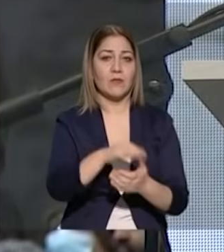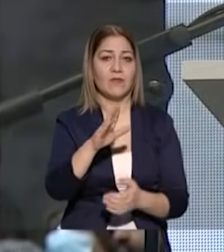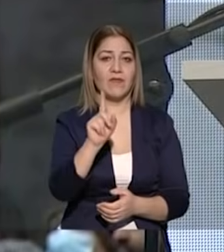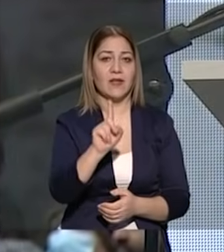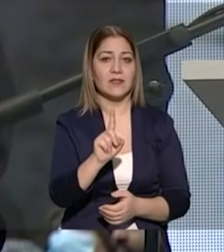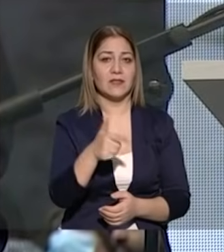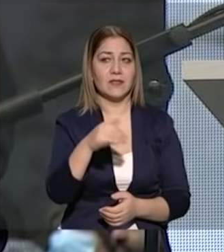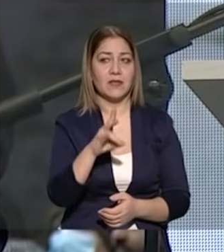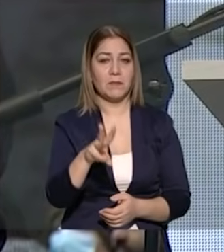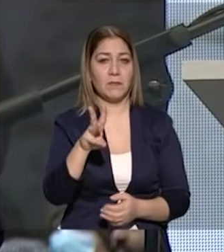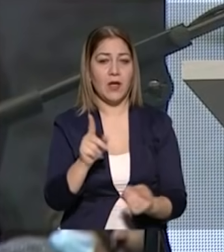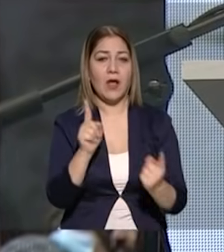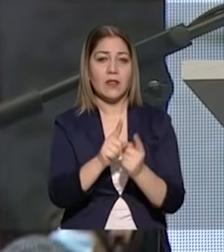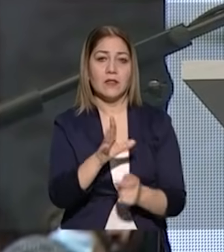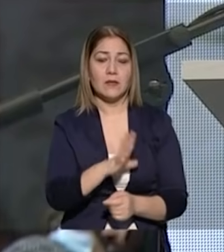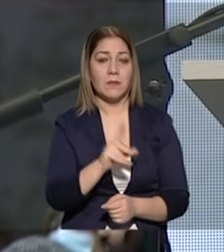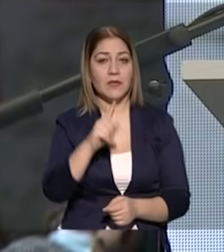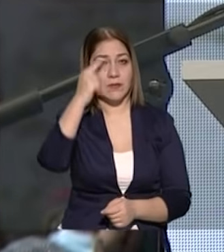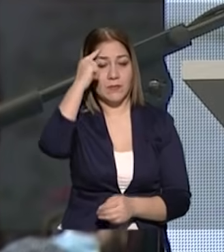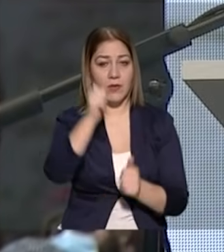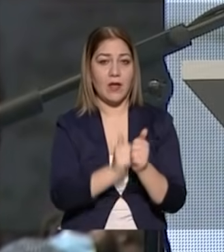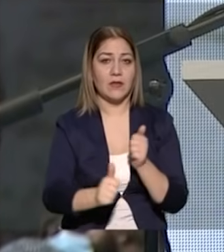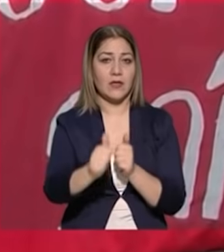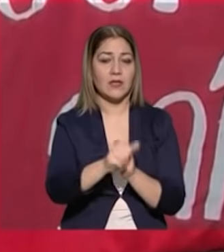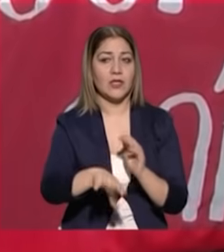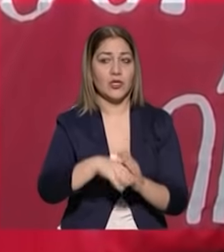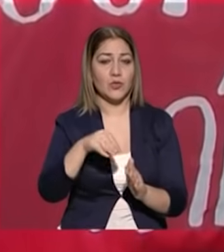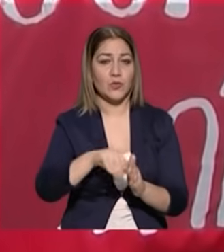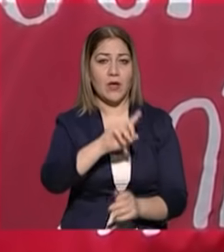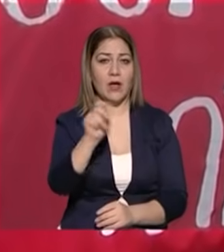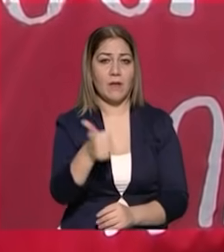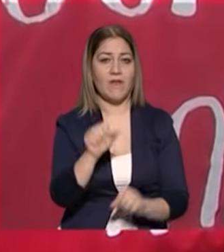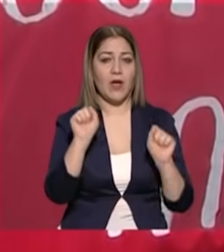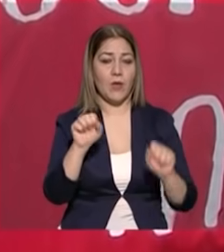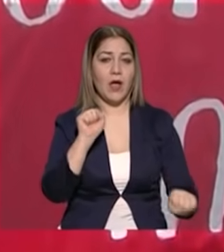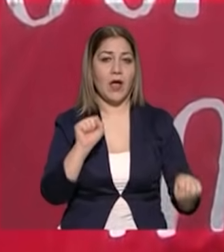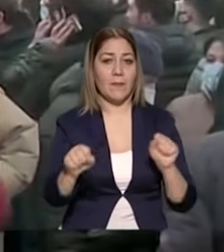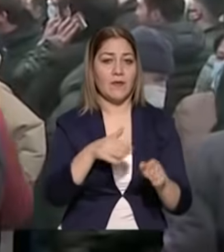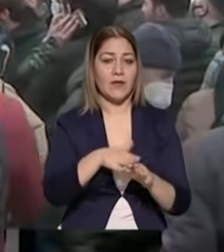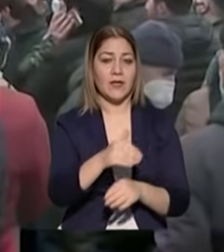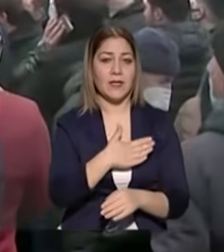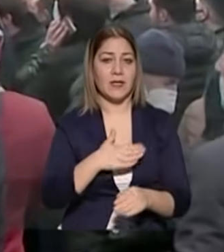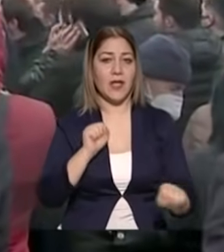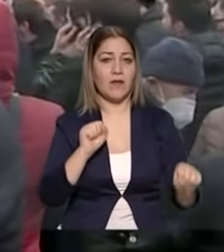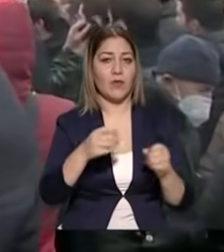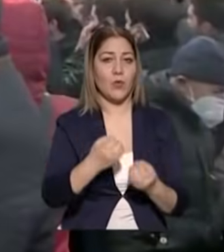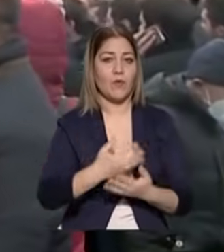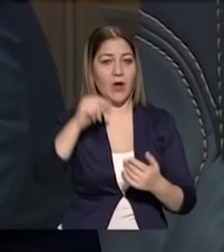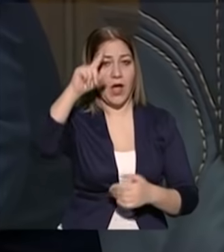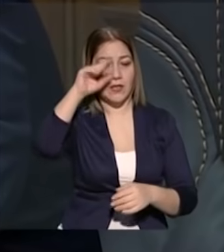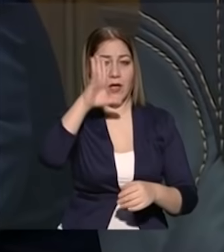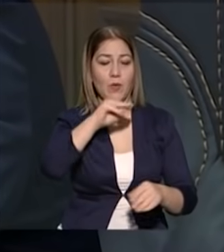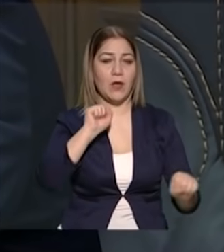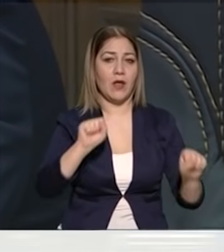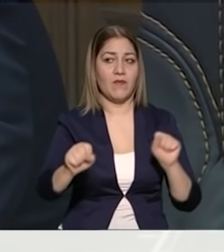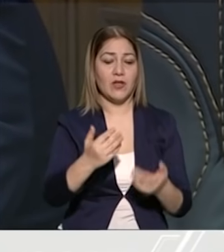Մարուկյանը հանդիպում ունեցել է, սակայն համարում է, որ արտահերթ ընտրություններ լավագույնս կարող է կազմակերպել և անցկացնել իր ղեկավարած քաղաքական ուժը։